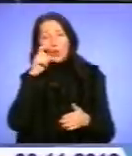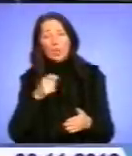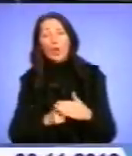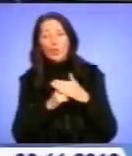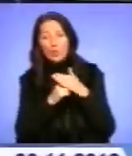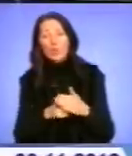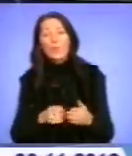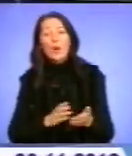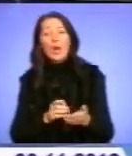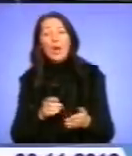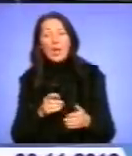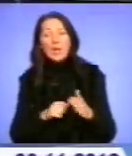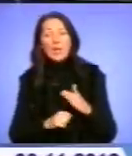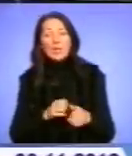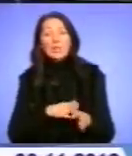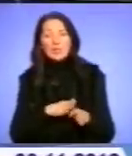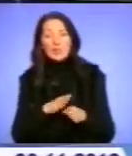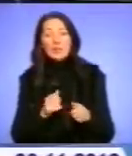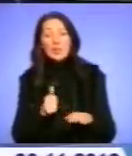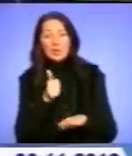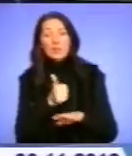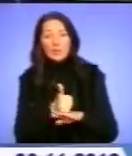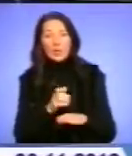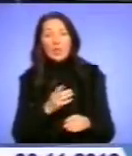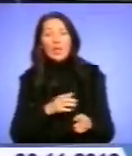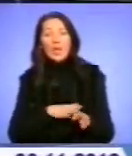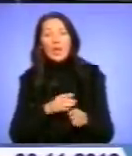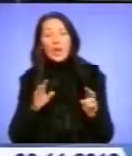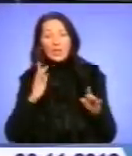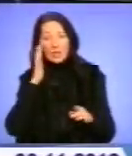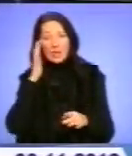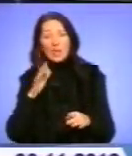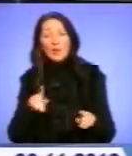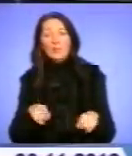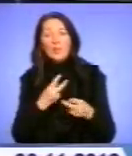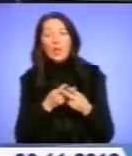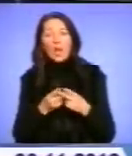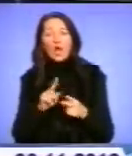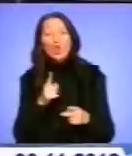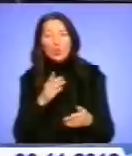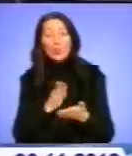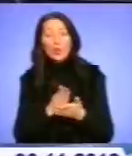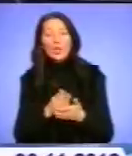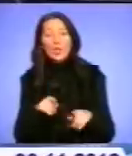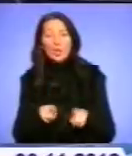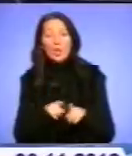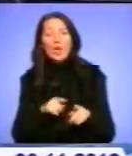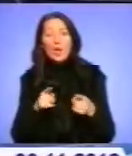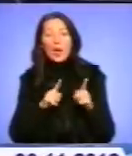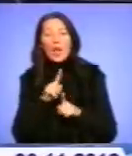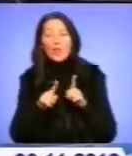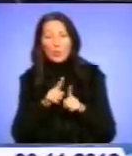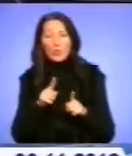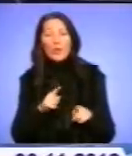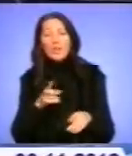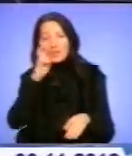ідея ресоціалізації засуджених. Чому назріла необхідність перегляду державної політики у сфері реформування кримінально-виконавчої служби,